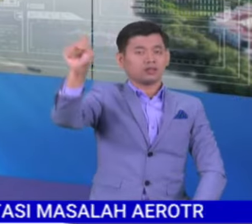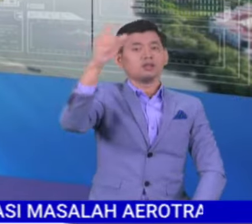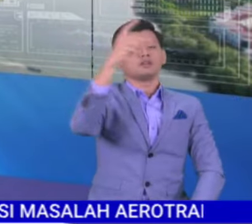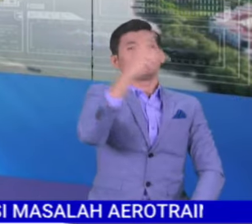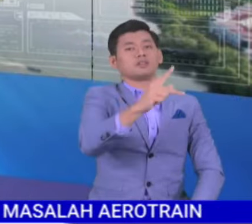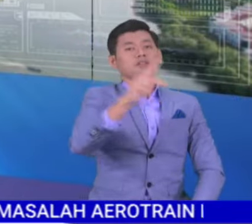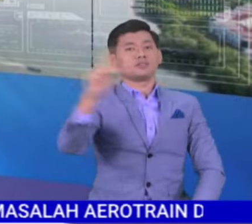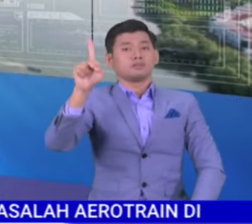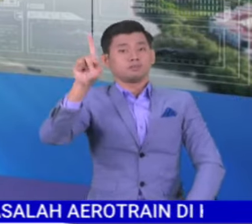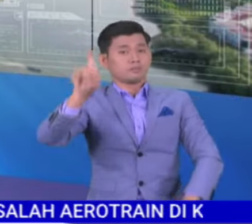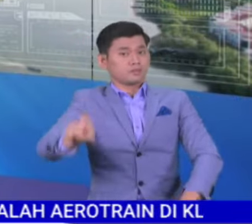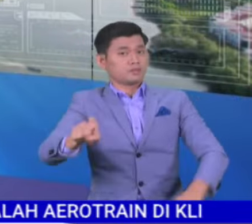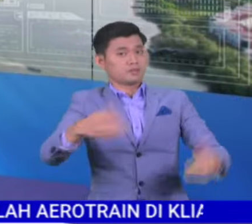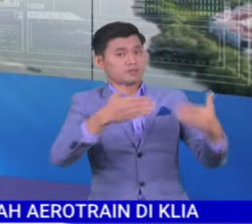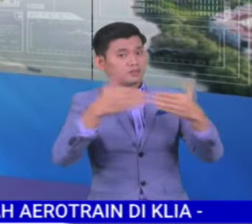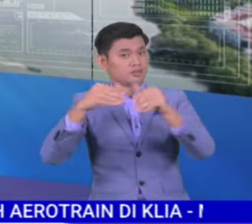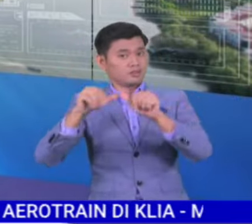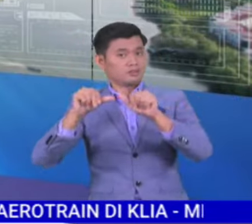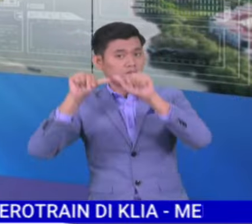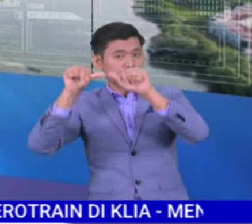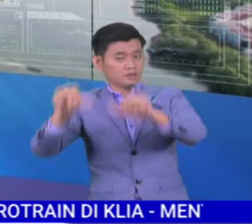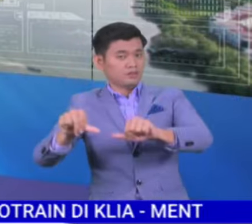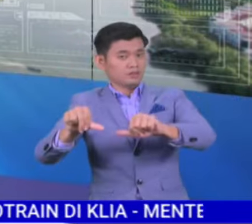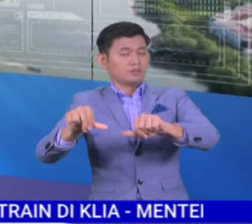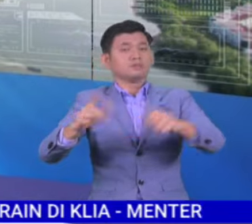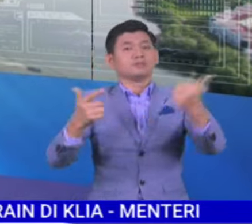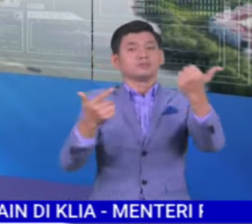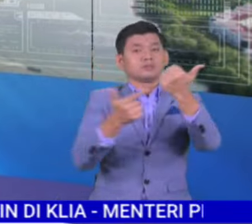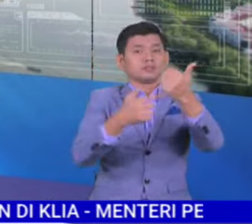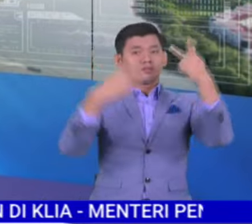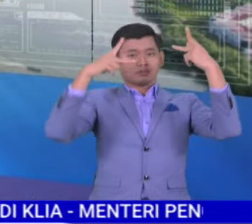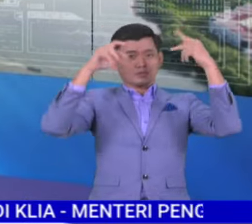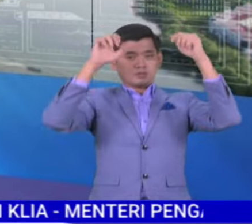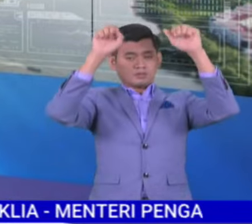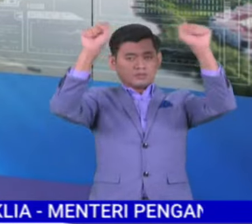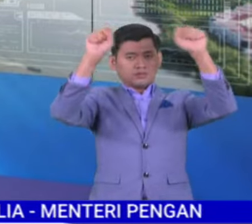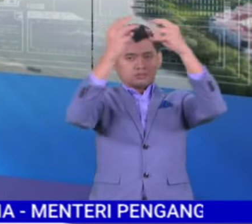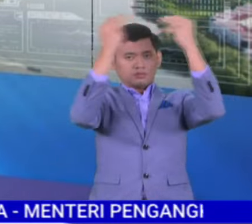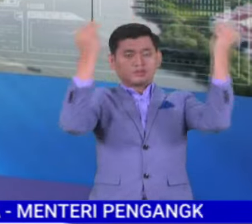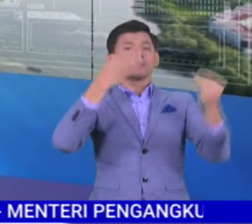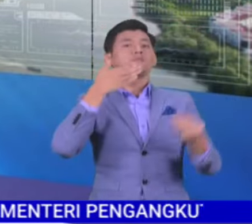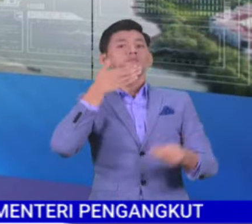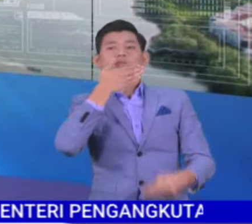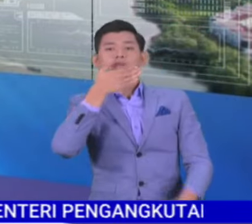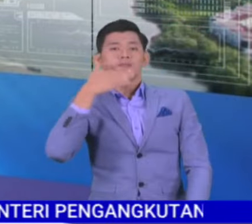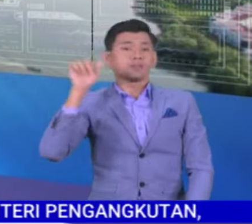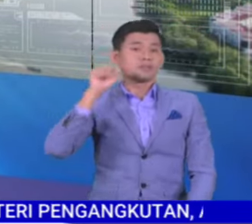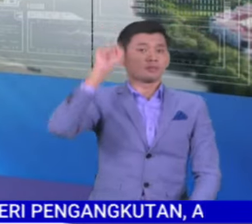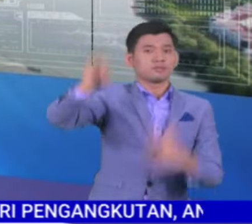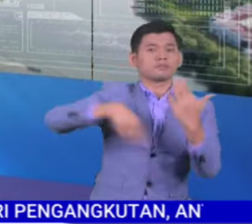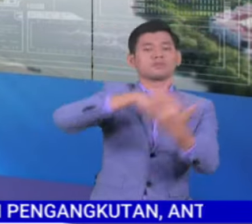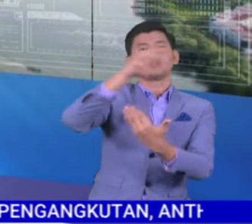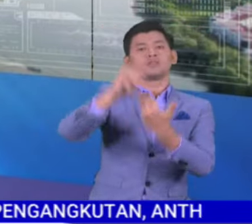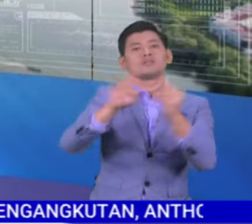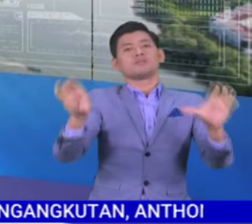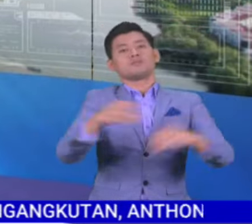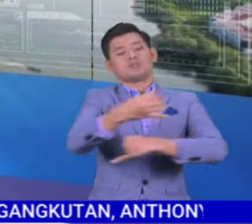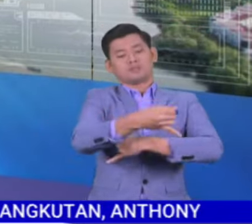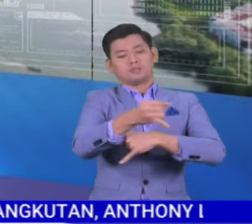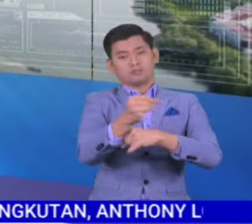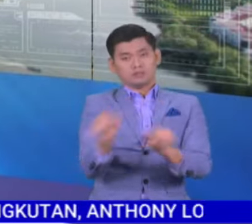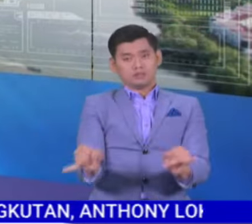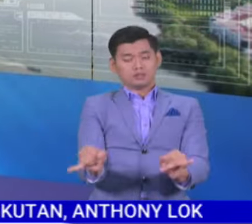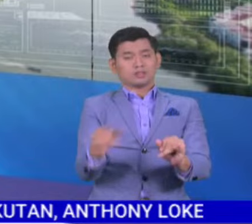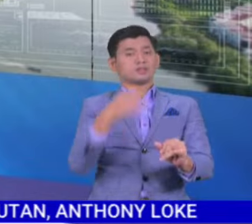perlu diteruskan menurut night residen majelis beliau Sabah MPS Osman Johari program anjuran bersama Jabatan beliau